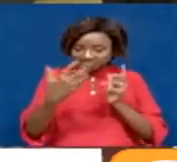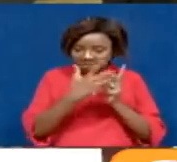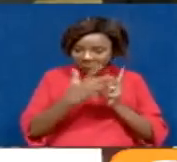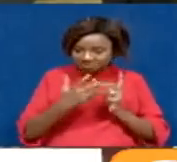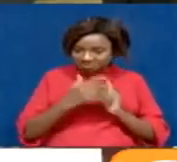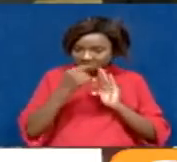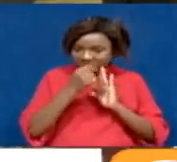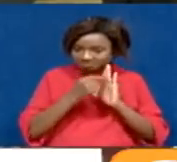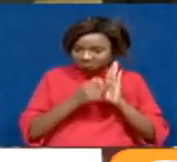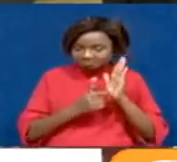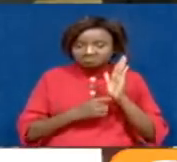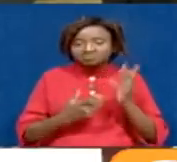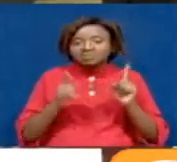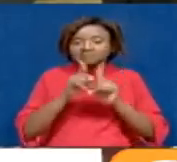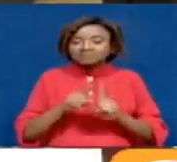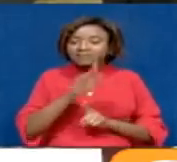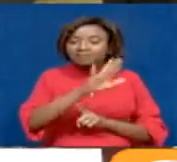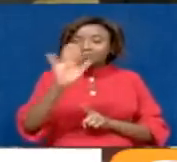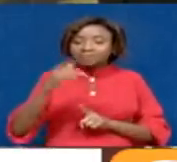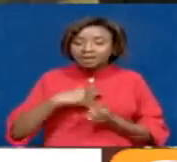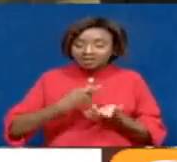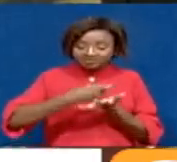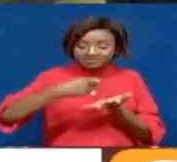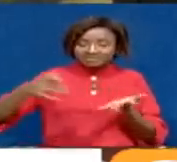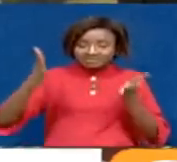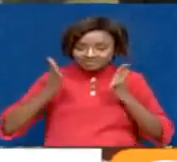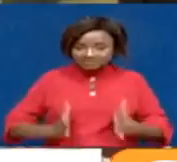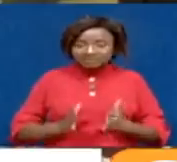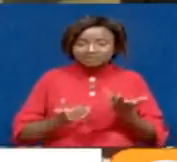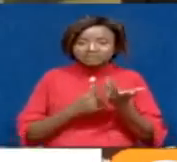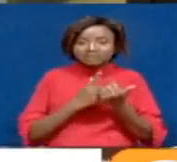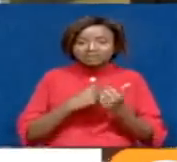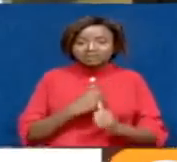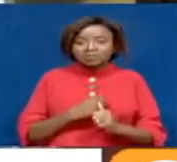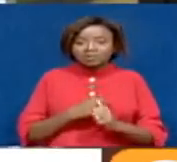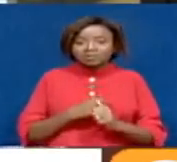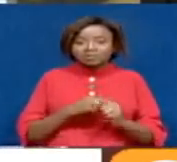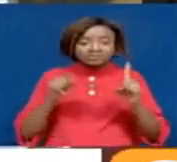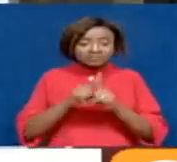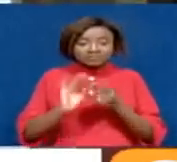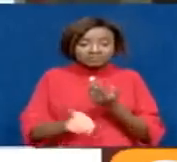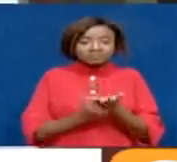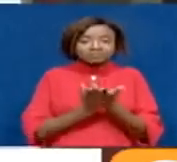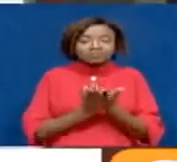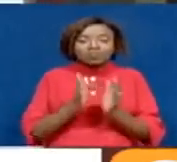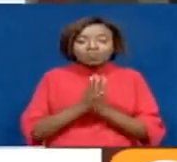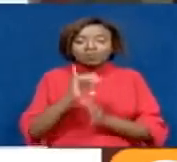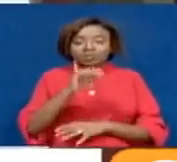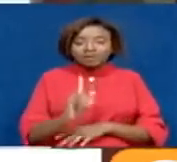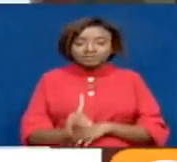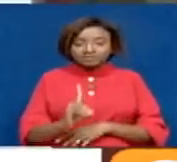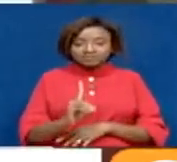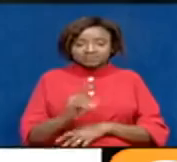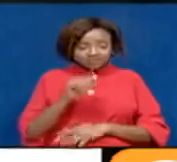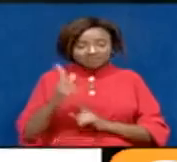the collection of signatures attached with copies of IDs as the